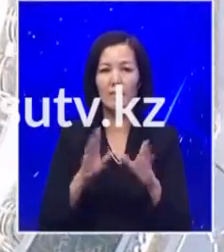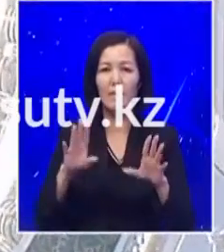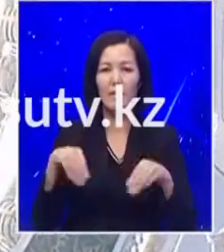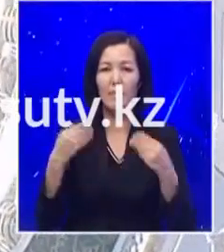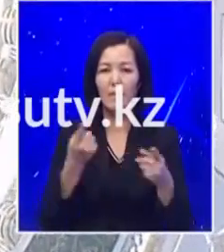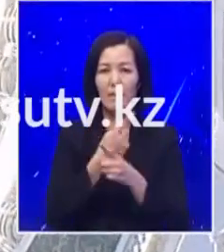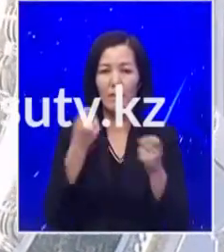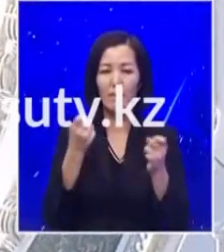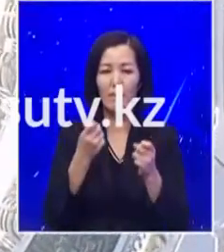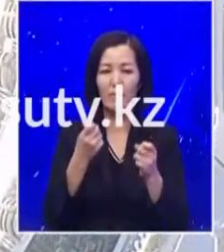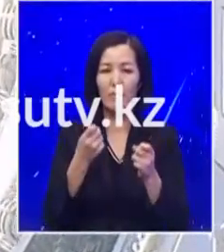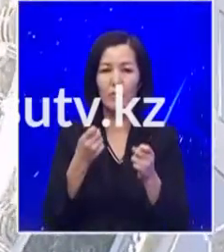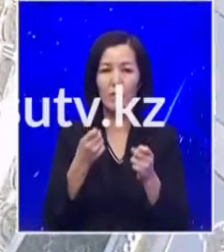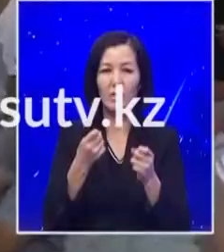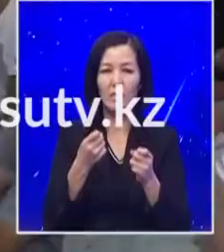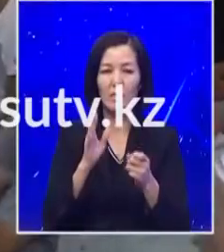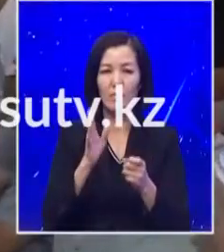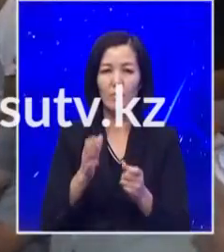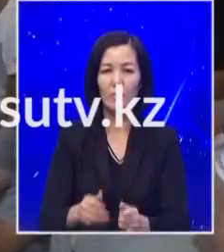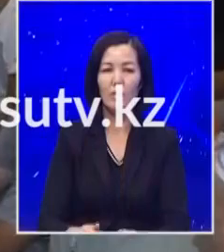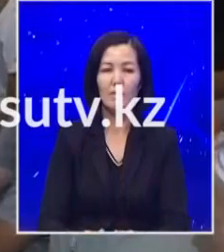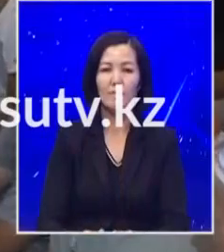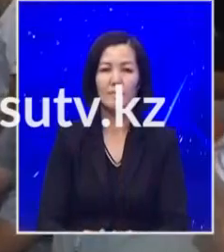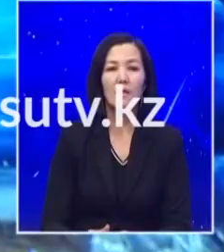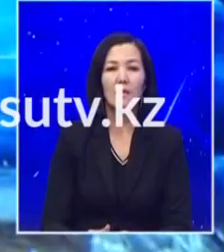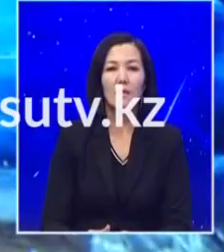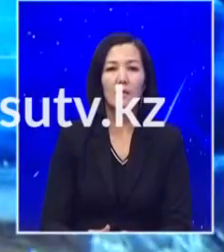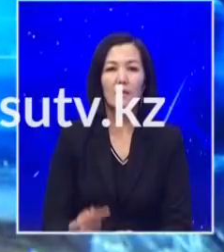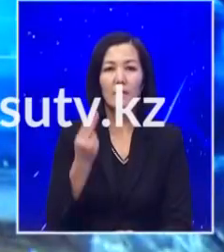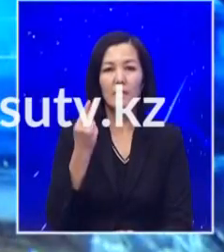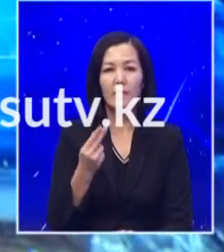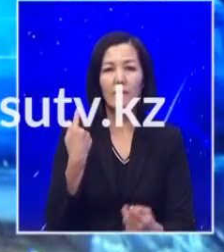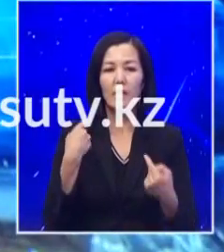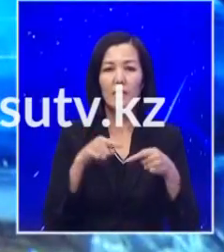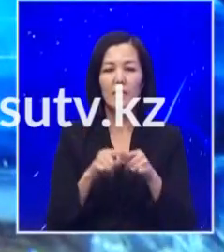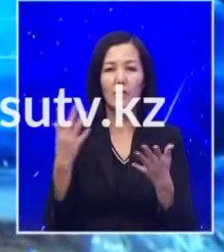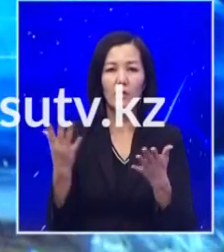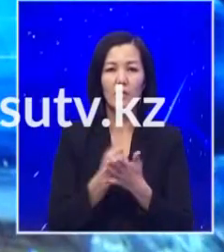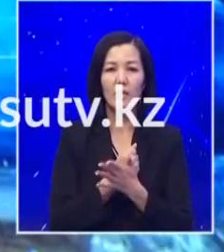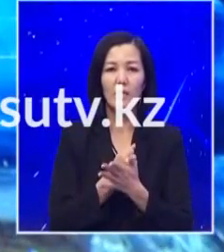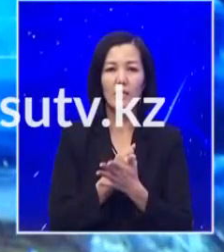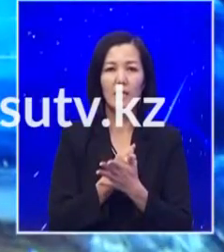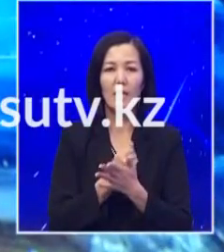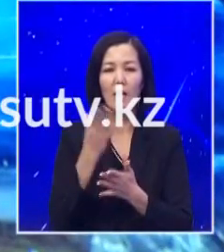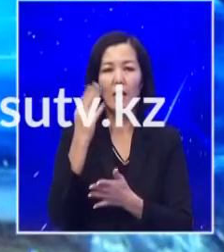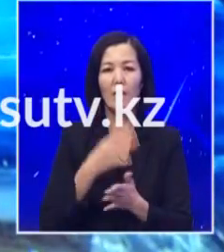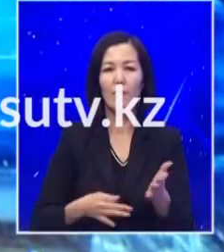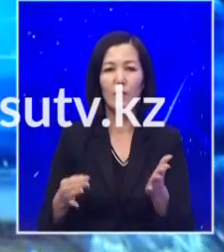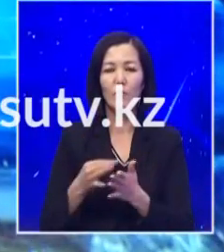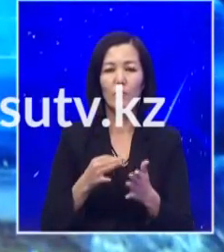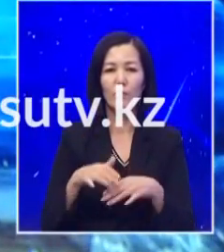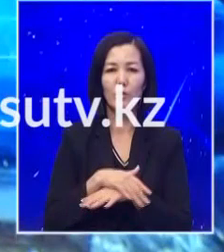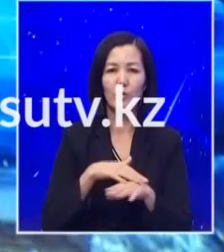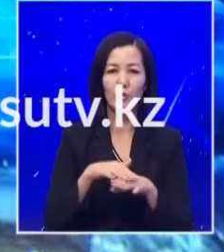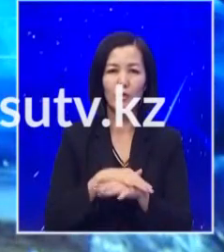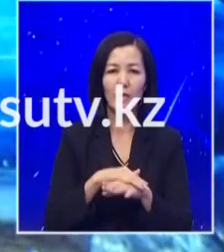мәліметі негізінде анықталды. Сандық технология жетістіктері сақтыққа сеп